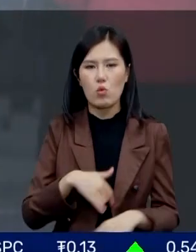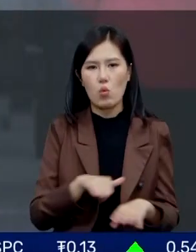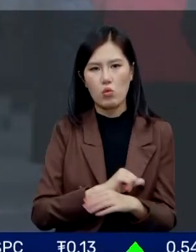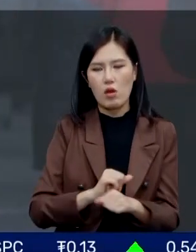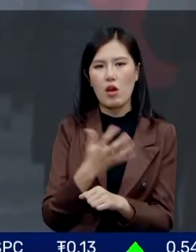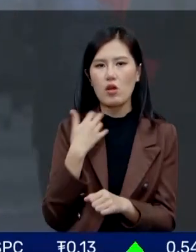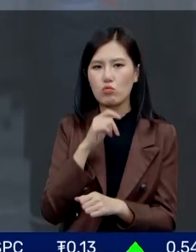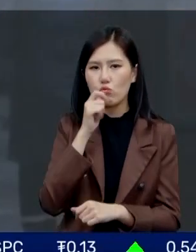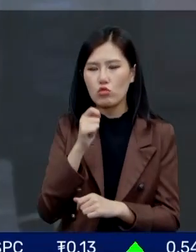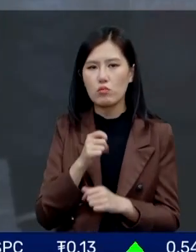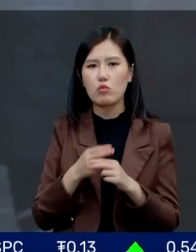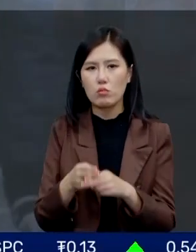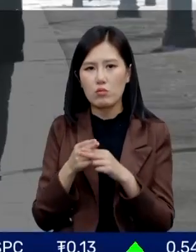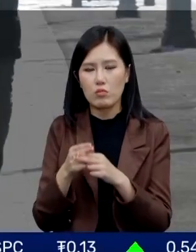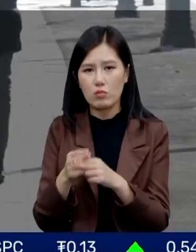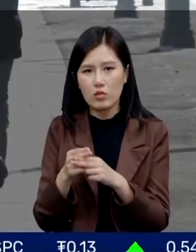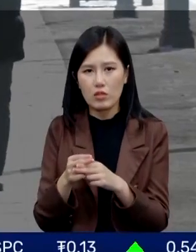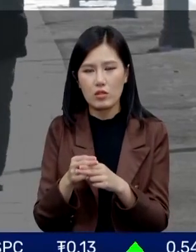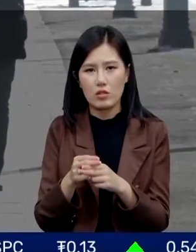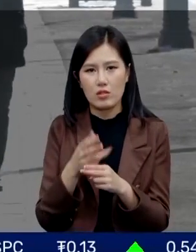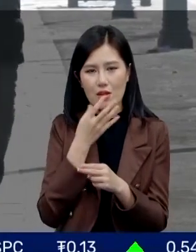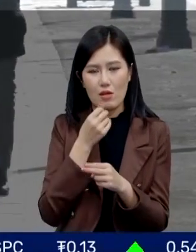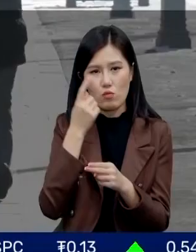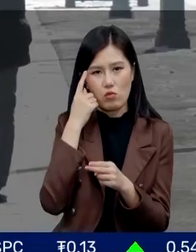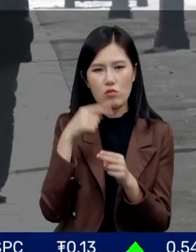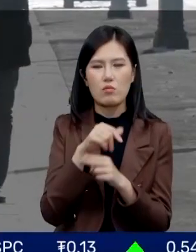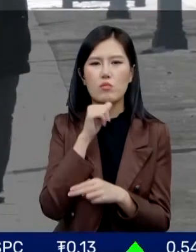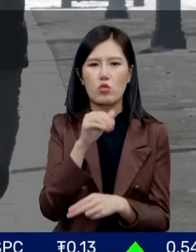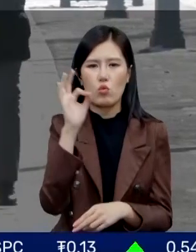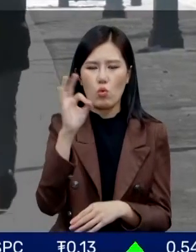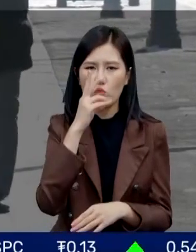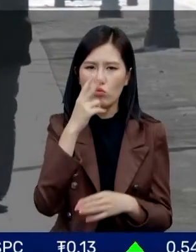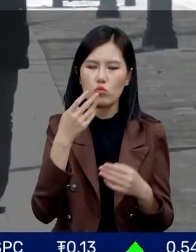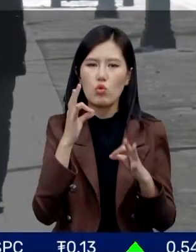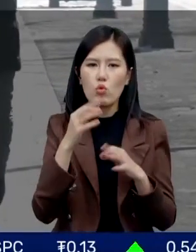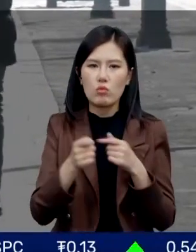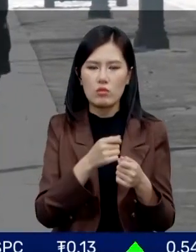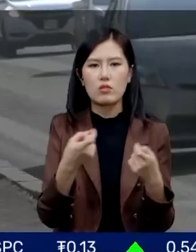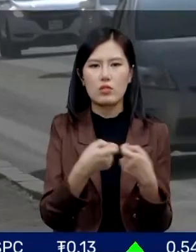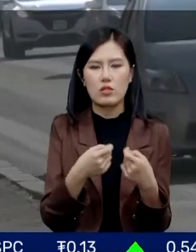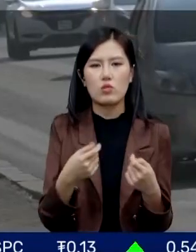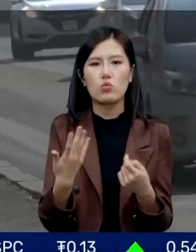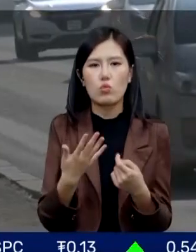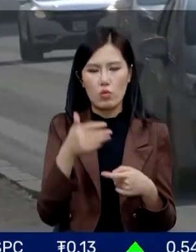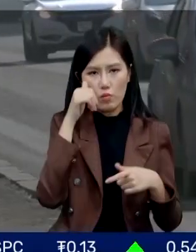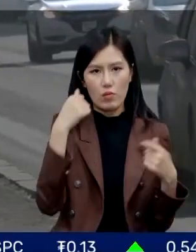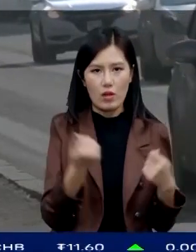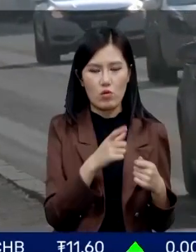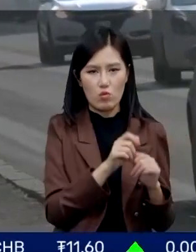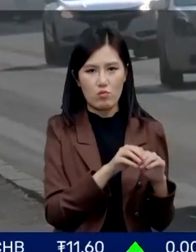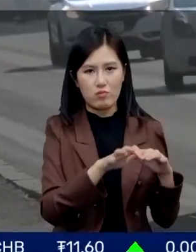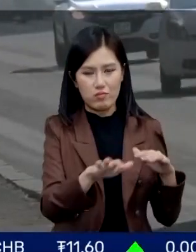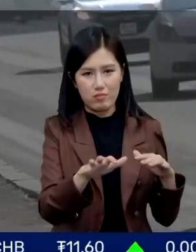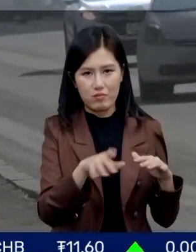нь хамрах суурь базыг нэмэгдүүлэх талаас хардагч хувь хэмжээгээ зөв тодорхойлох хэрэгтэй гэлээ. За ялангуяа малчдын нийгмийн даатгалын шимтгийг